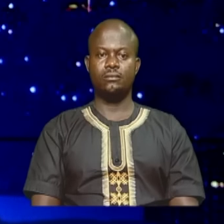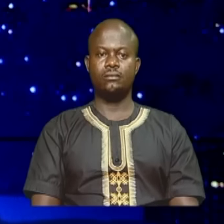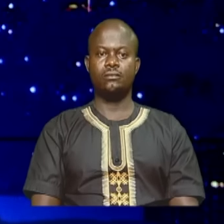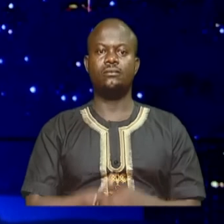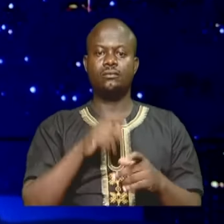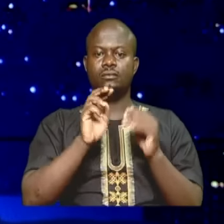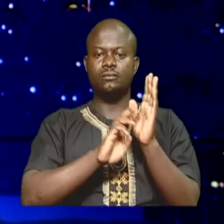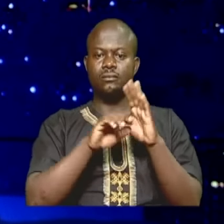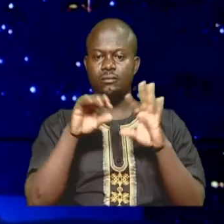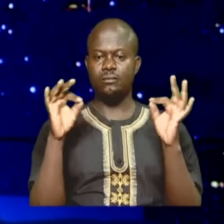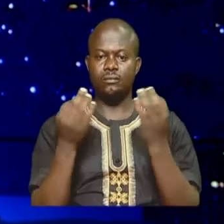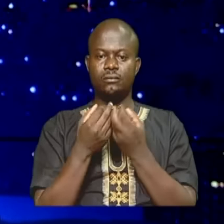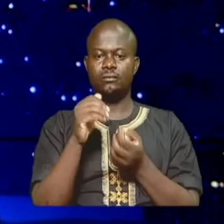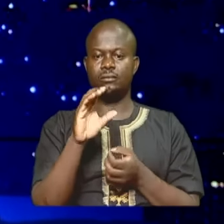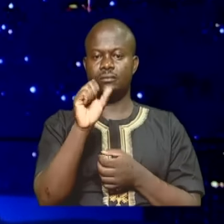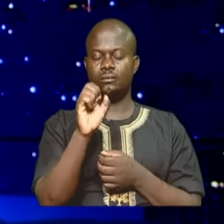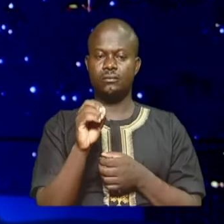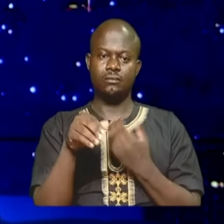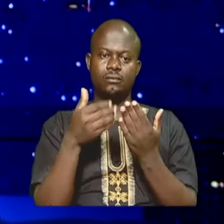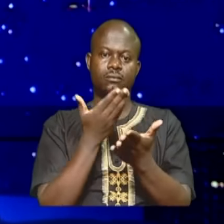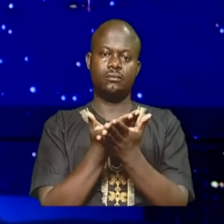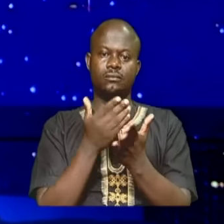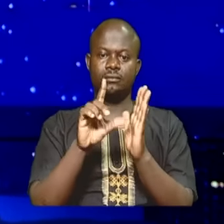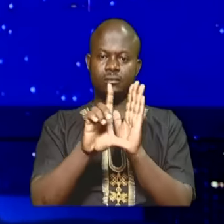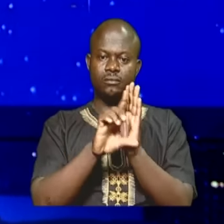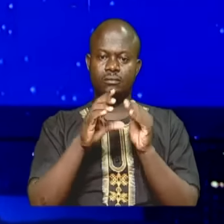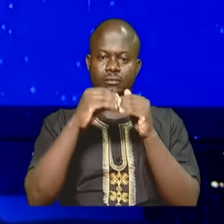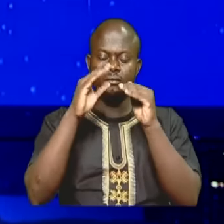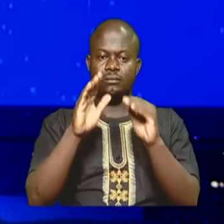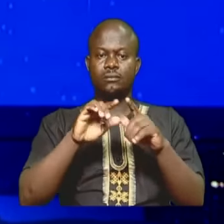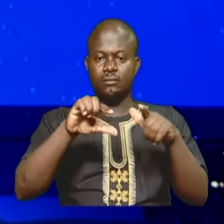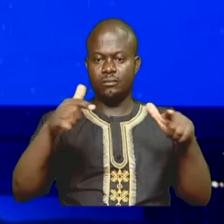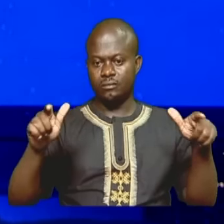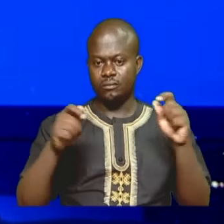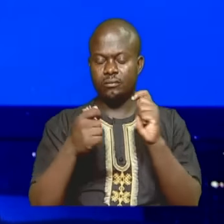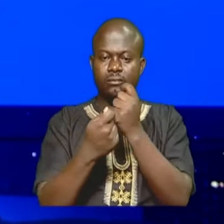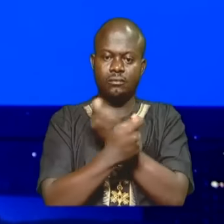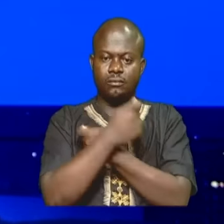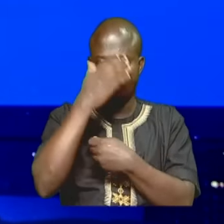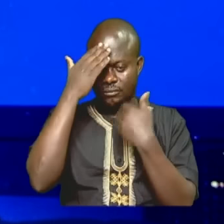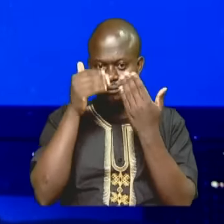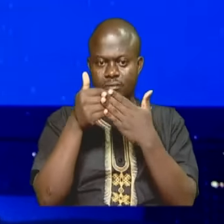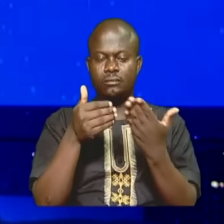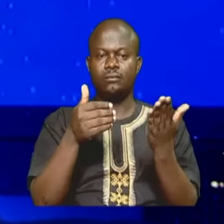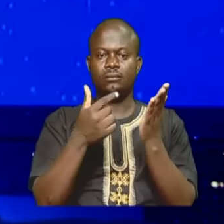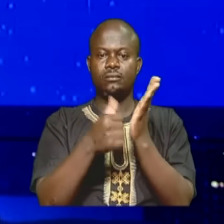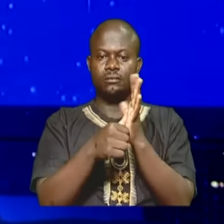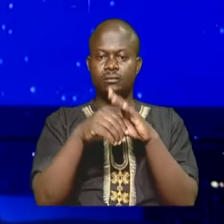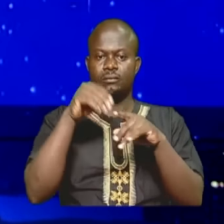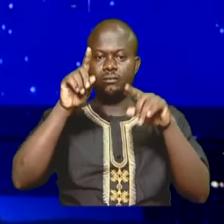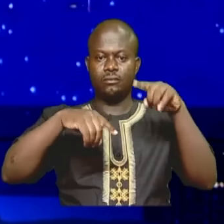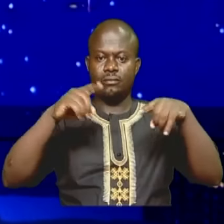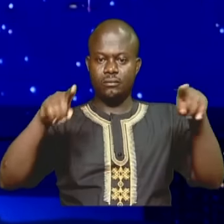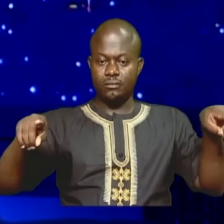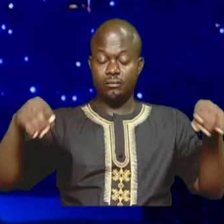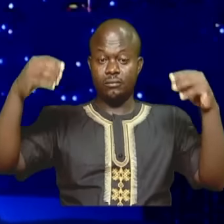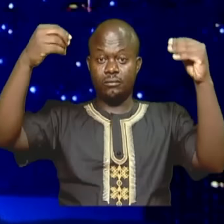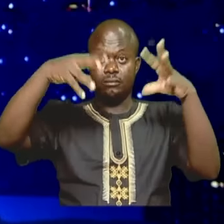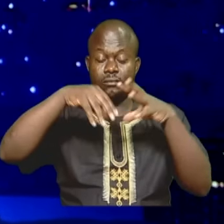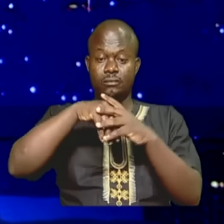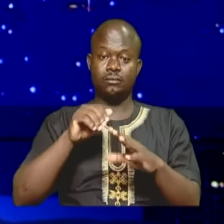Abahagarariye imiryango ya sosiyete sivile barasaba ko itegeko rigenga ubutaka ryavugururwa kubera ibibazo bitandukanye byagaragaye